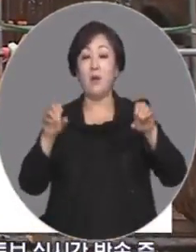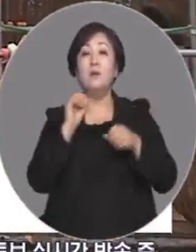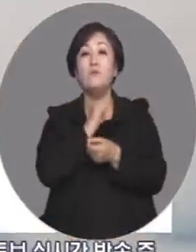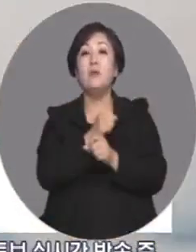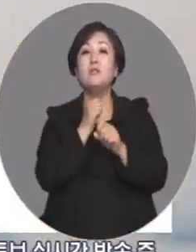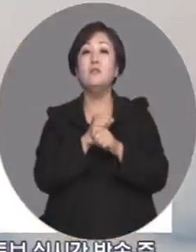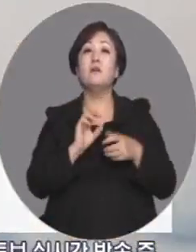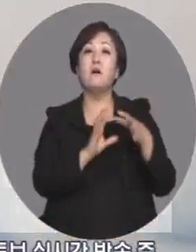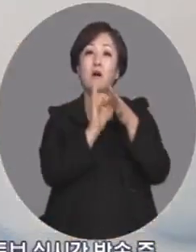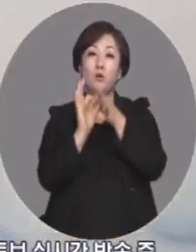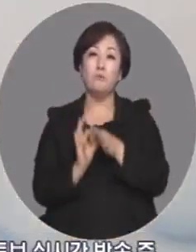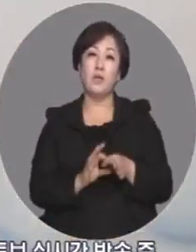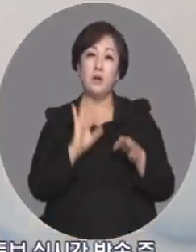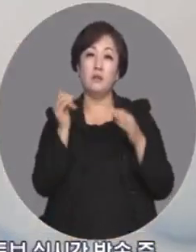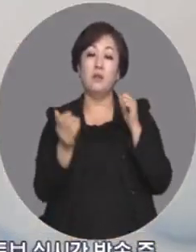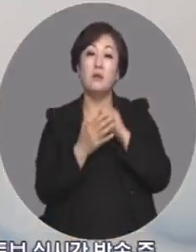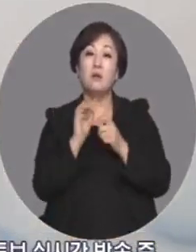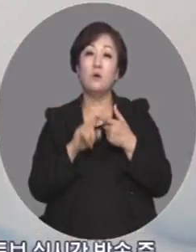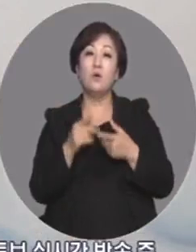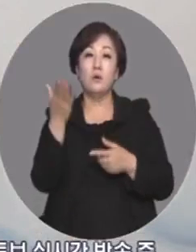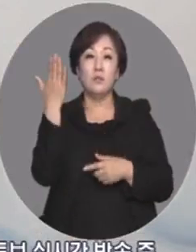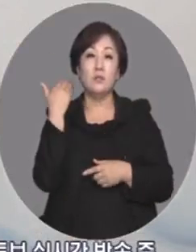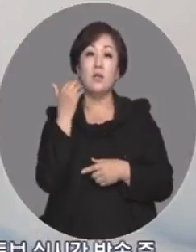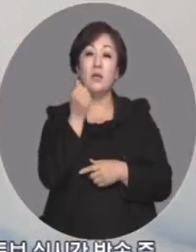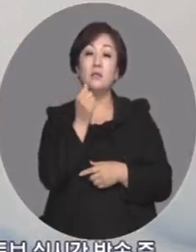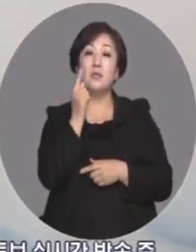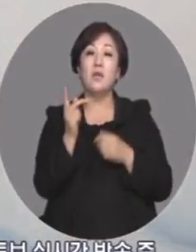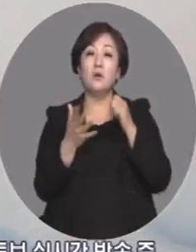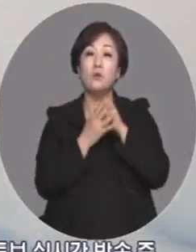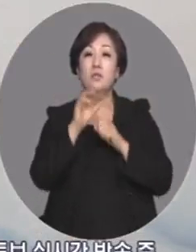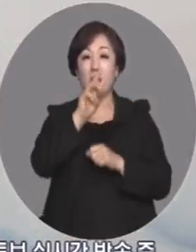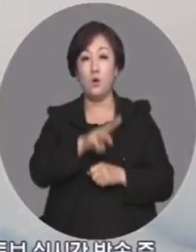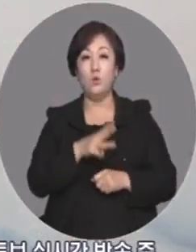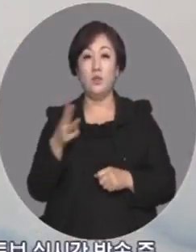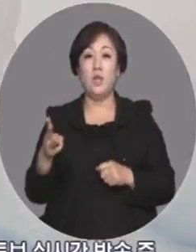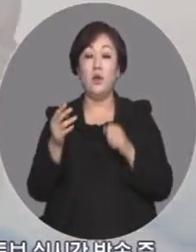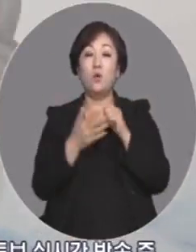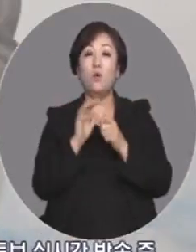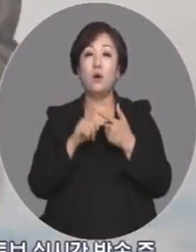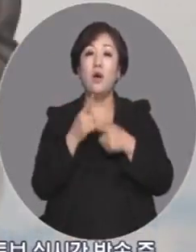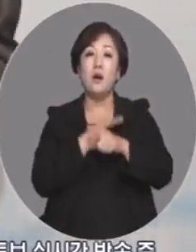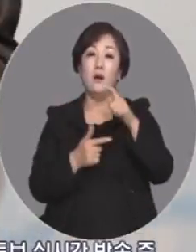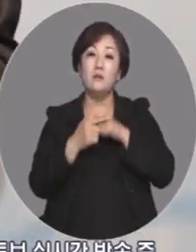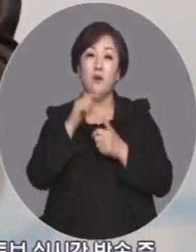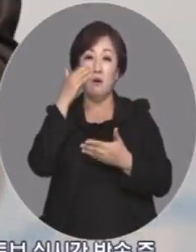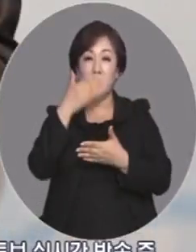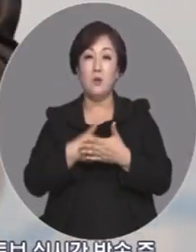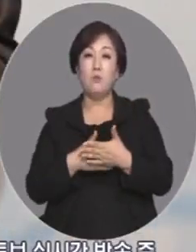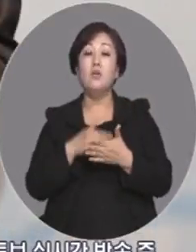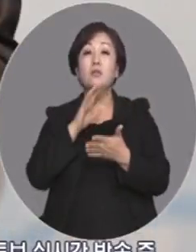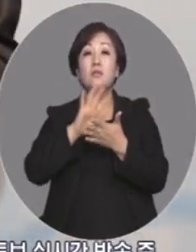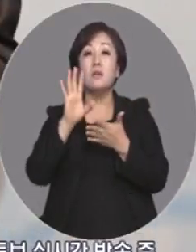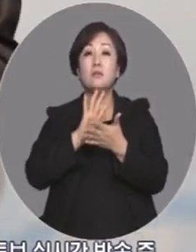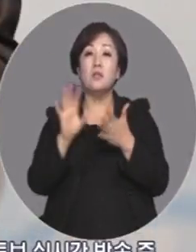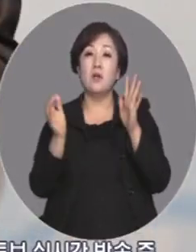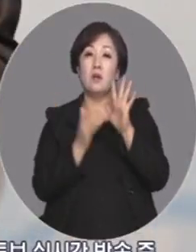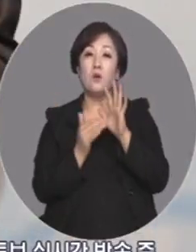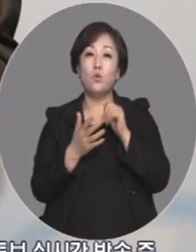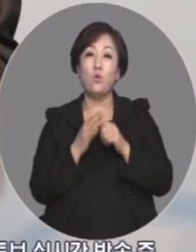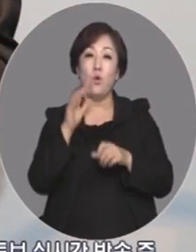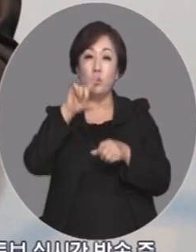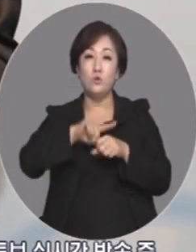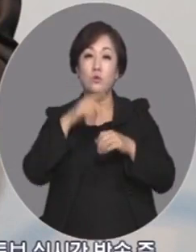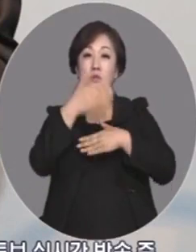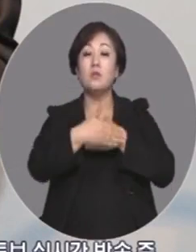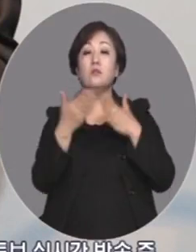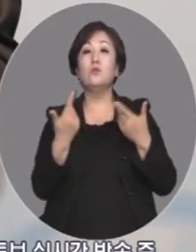있기 때문입니다. 네. 앞서 SK가스는 롯데케미칼과 부생수소 생산과 수소충전소 건설을